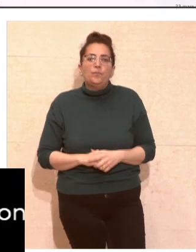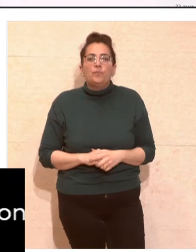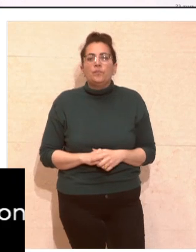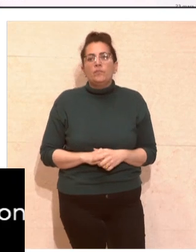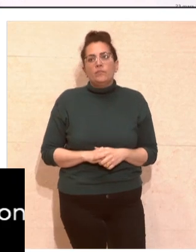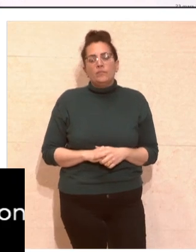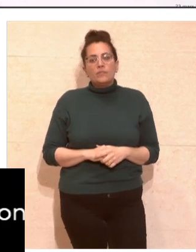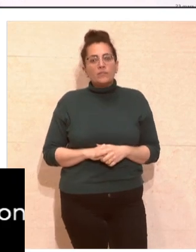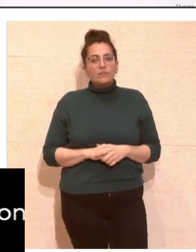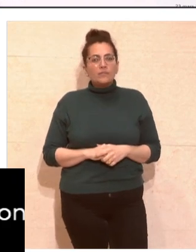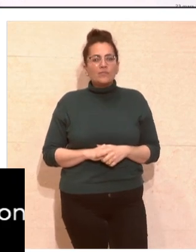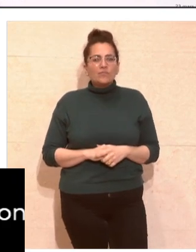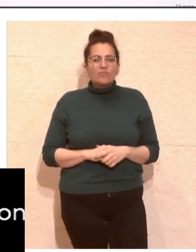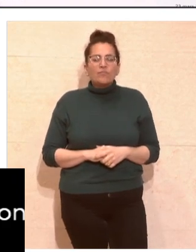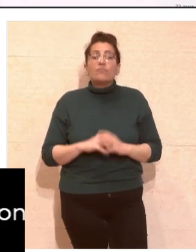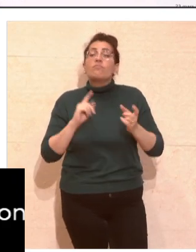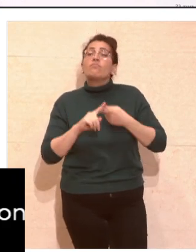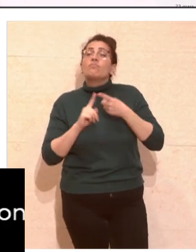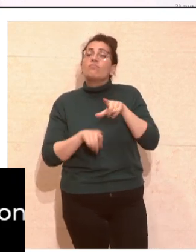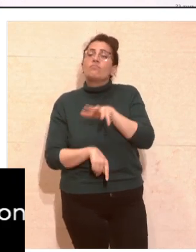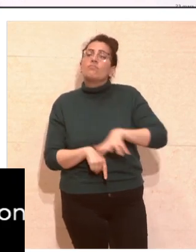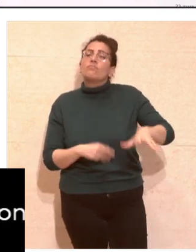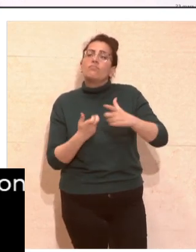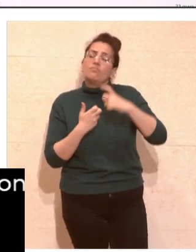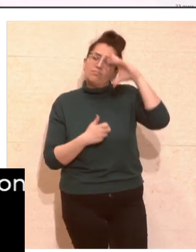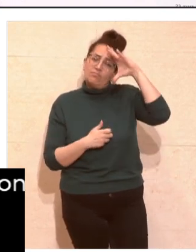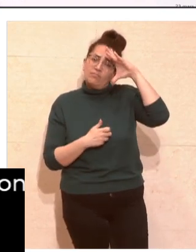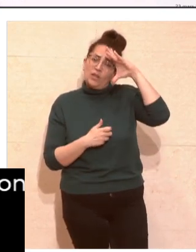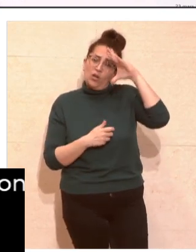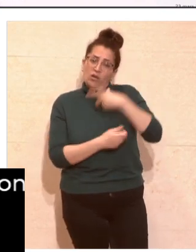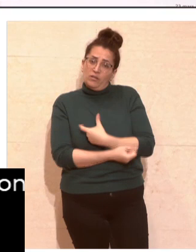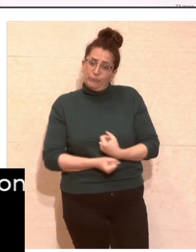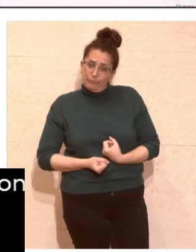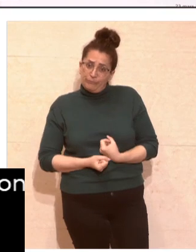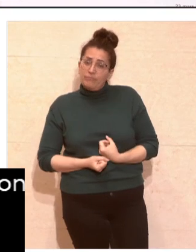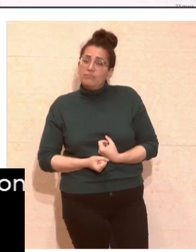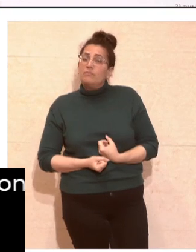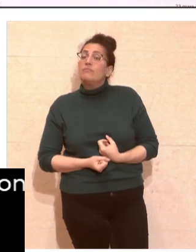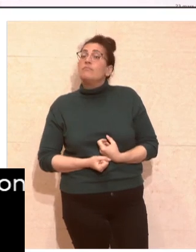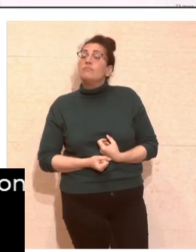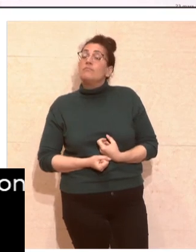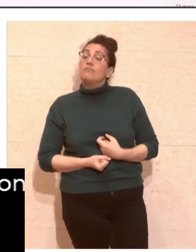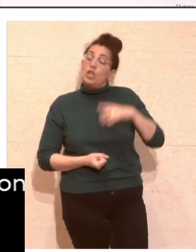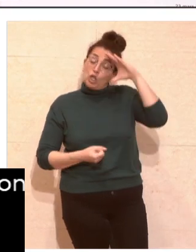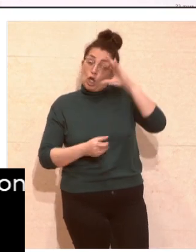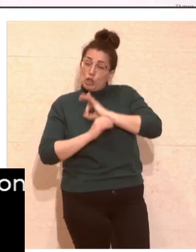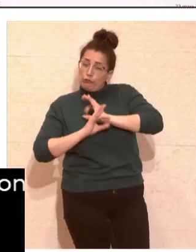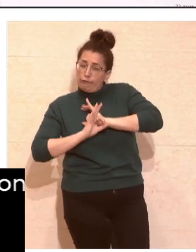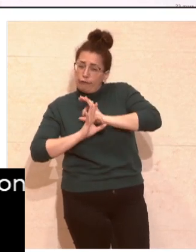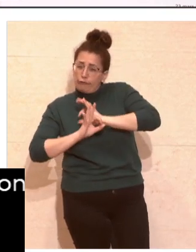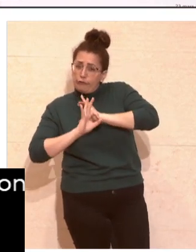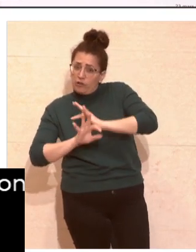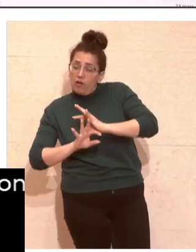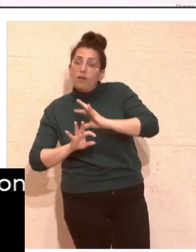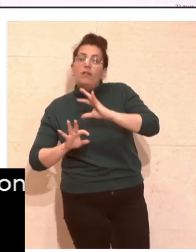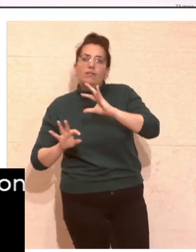important donc, de noter, c'est que certes, la privation de sommeil aiguë va entraîner des altérations attentionnelles, mais également la